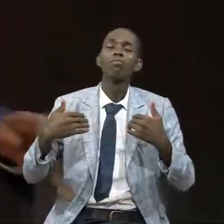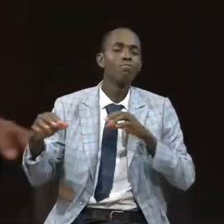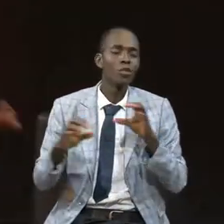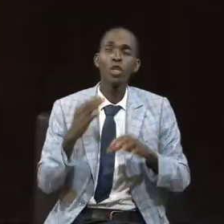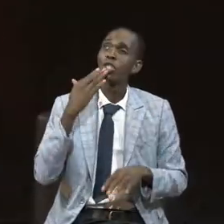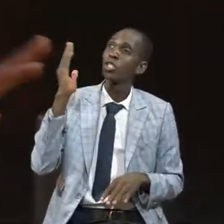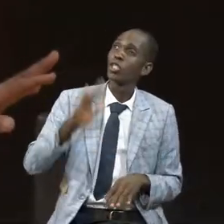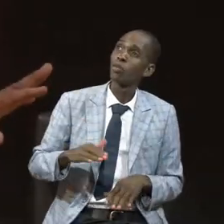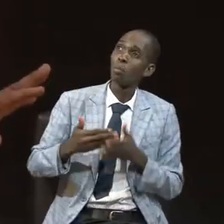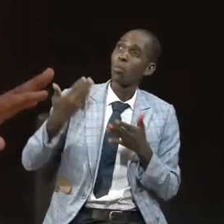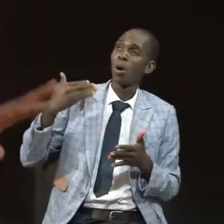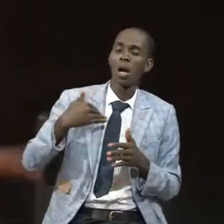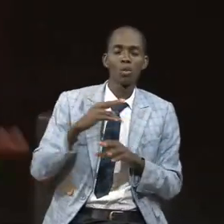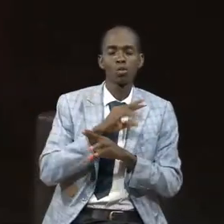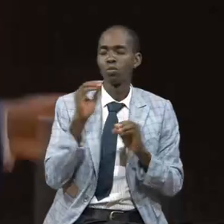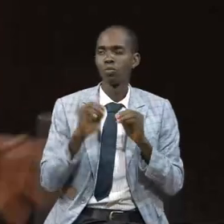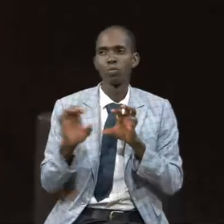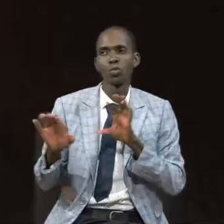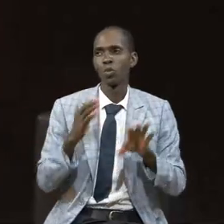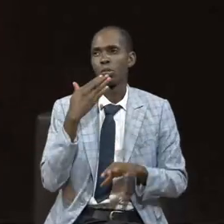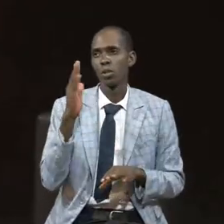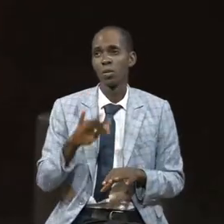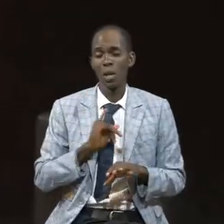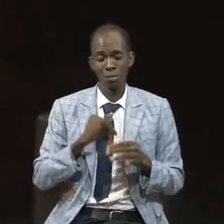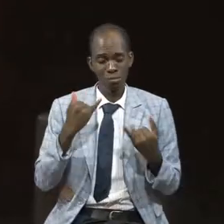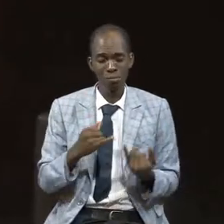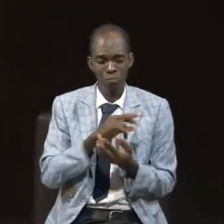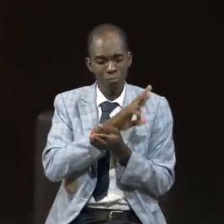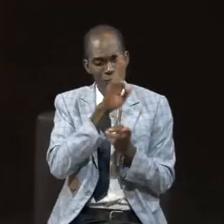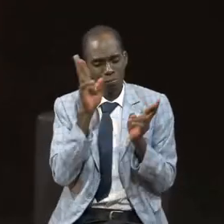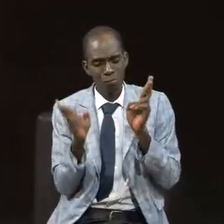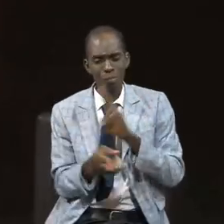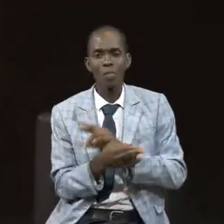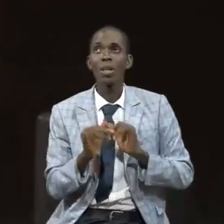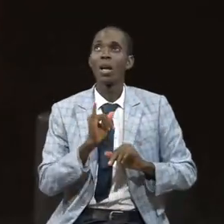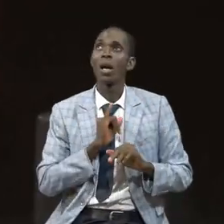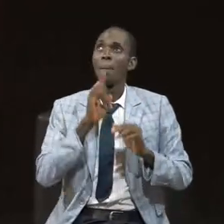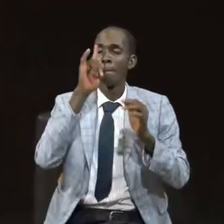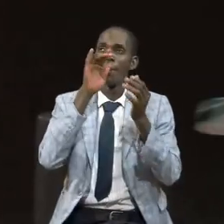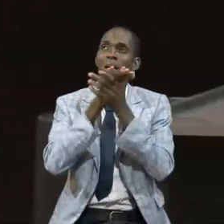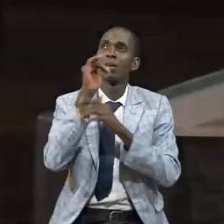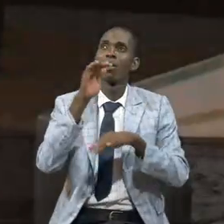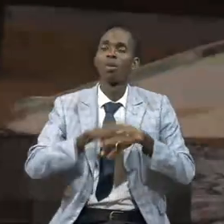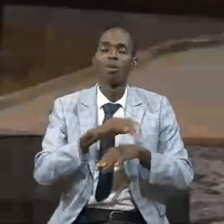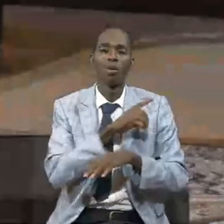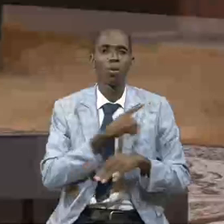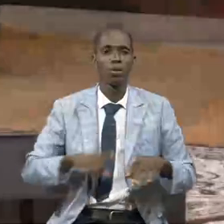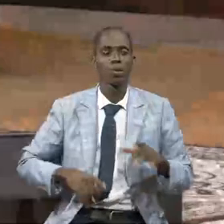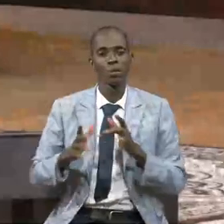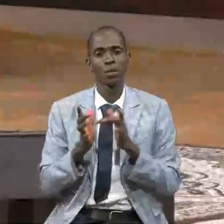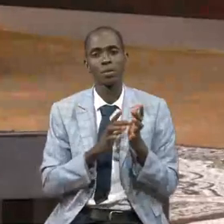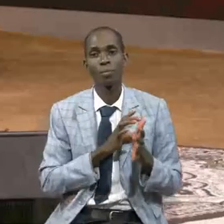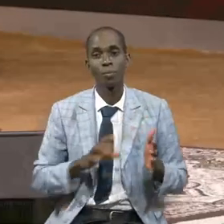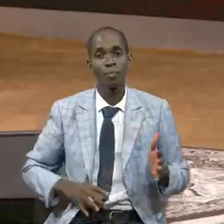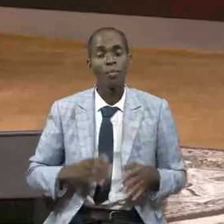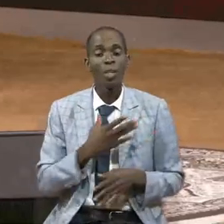mal, je n'en ferai plus. Je me détourne de tout cela, je m'en repens, je crois au Seigneur